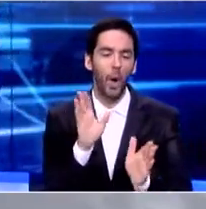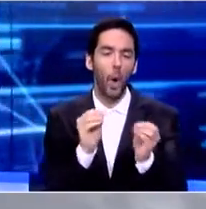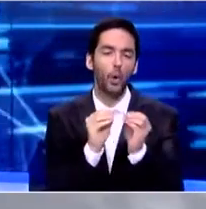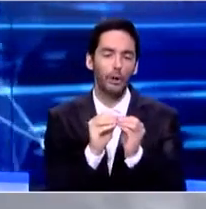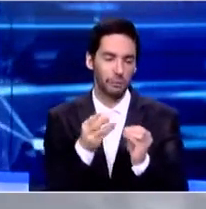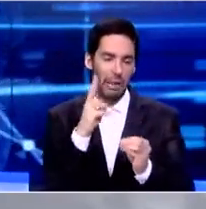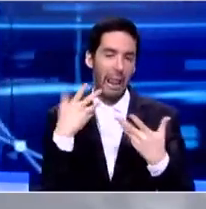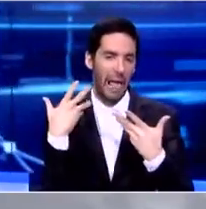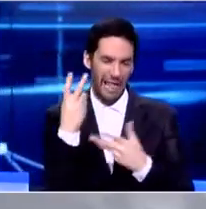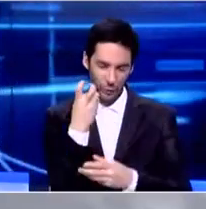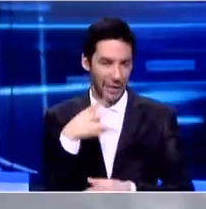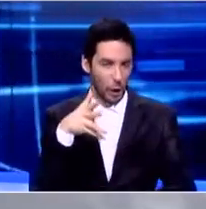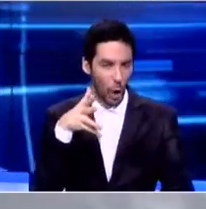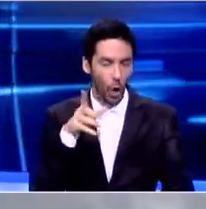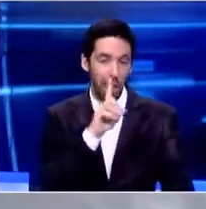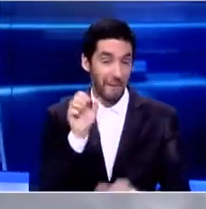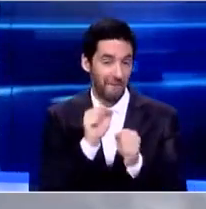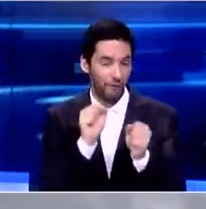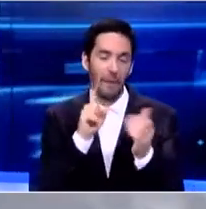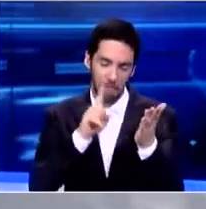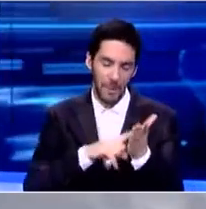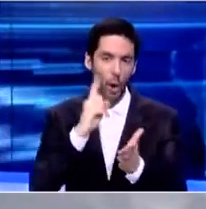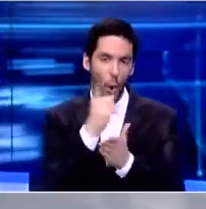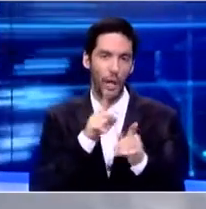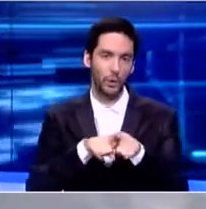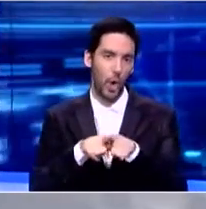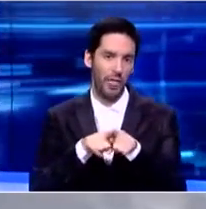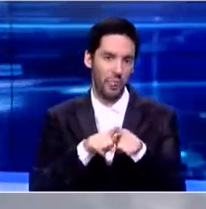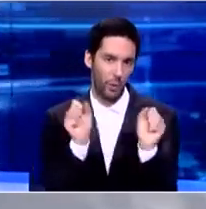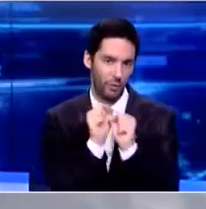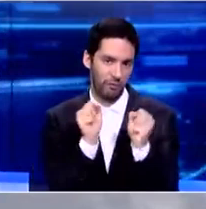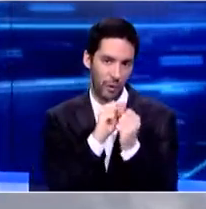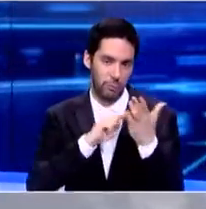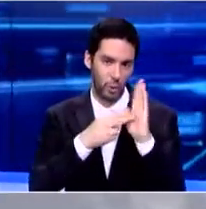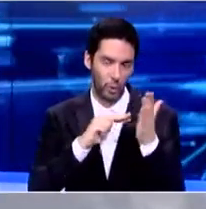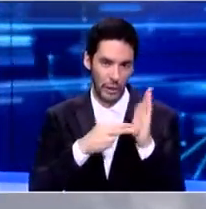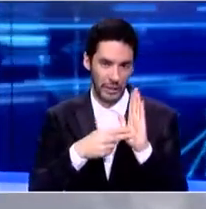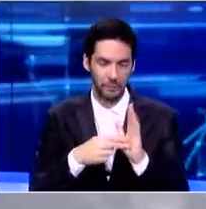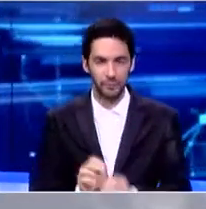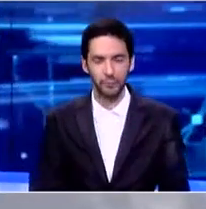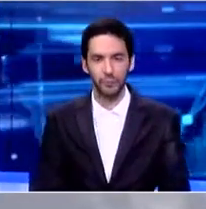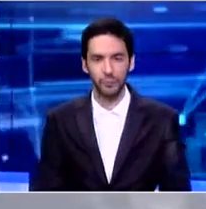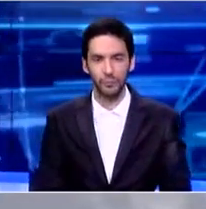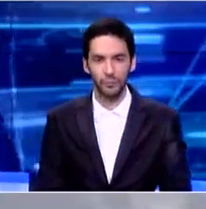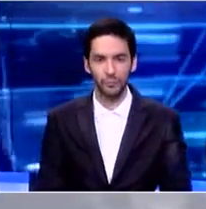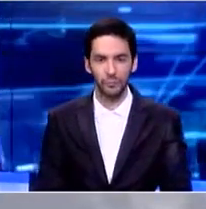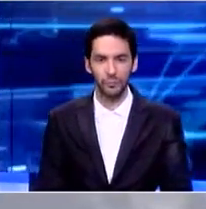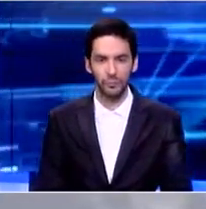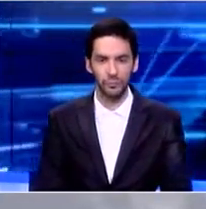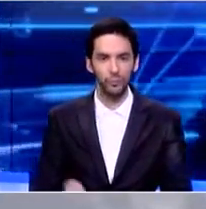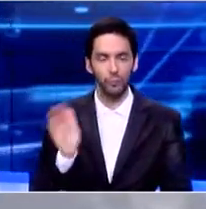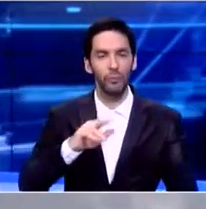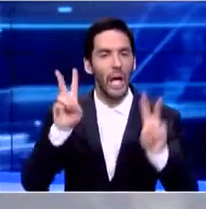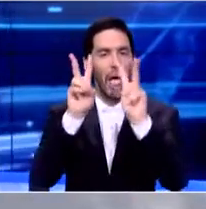εκτός μόλυνσης, όλοι δηλαδή μπορεί να μολυνθούμε. Ιδιαίτερο ενδιαφέρον έχει η γεωγραφική κατανομή των